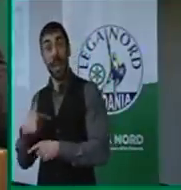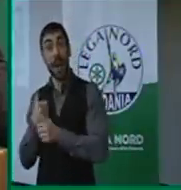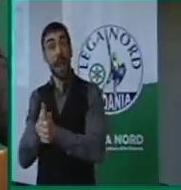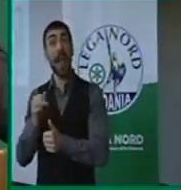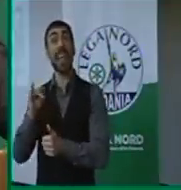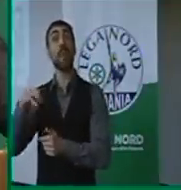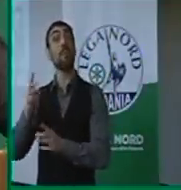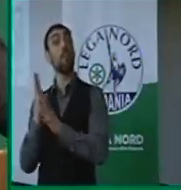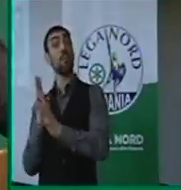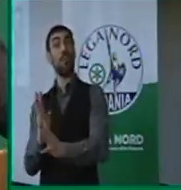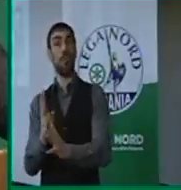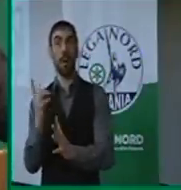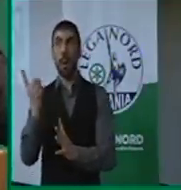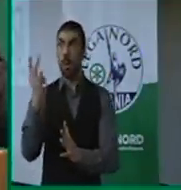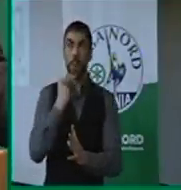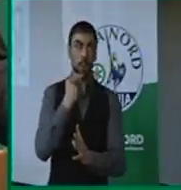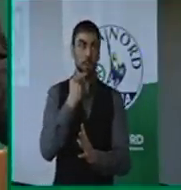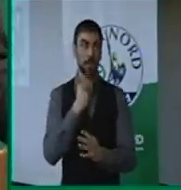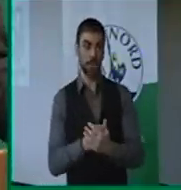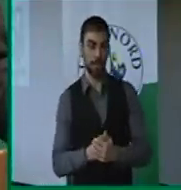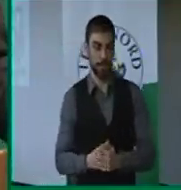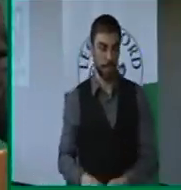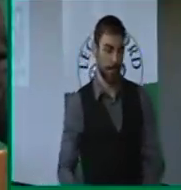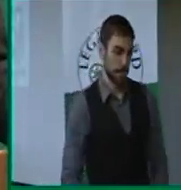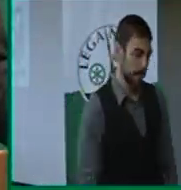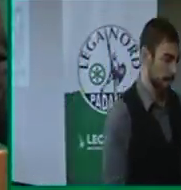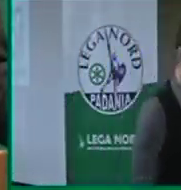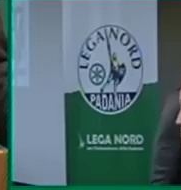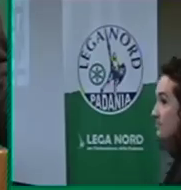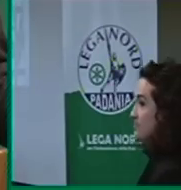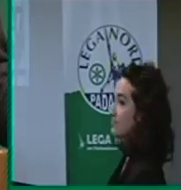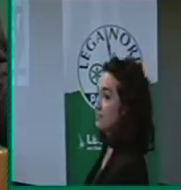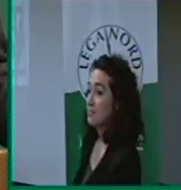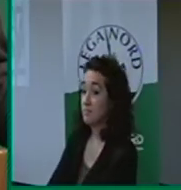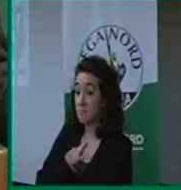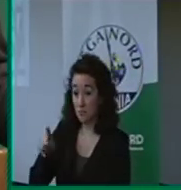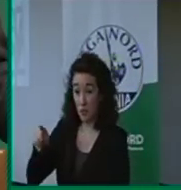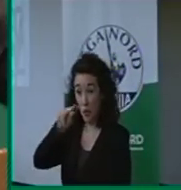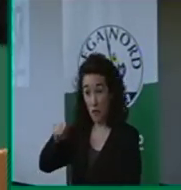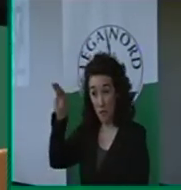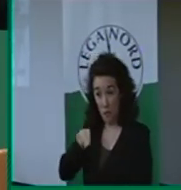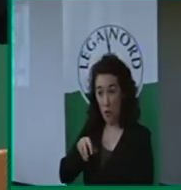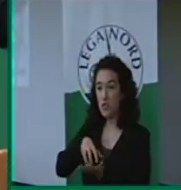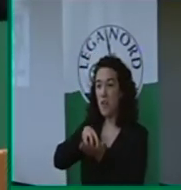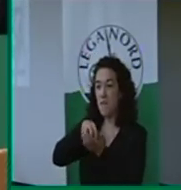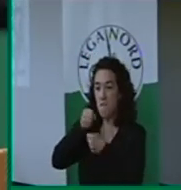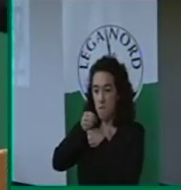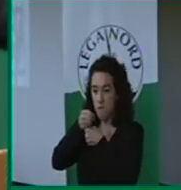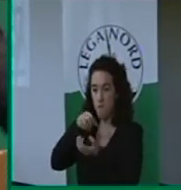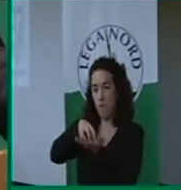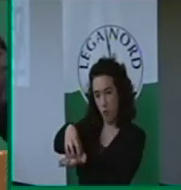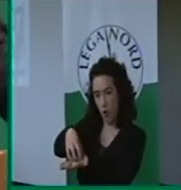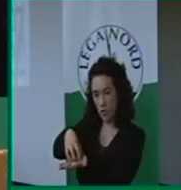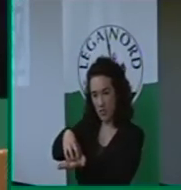Ma ve l'ha detto qualcuno no perché quando si è trattato di votare i fondi salvastati e la Lega Nord è stata